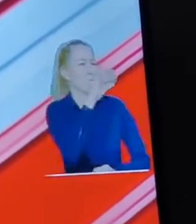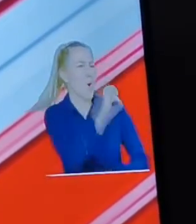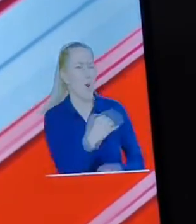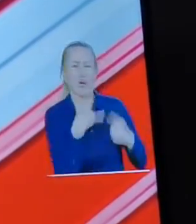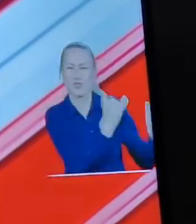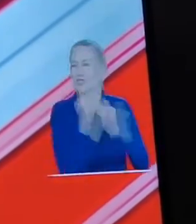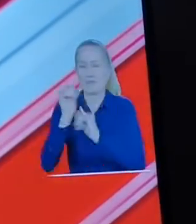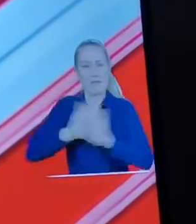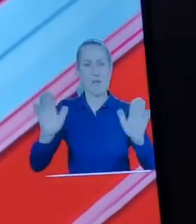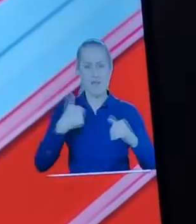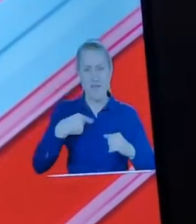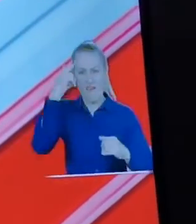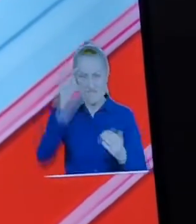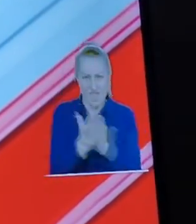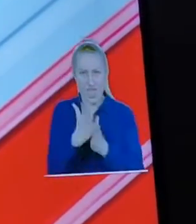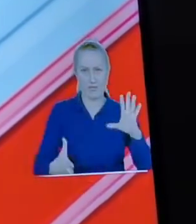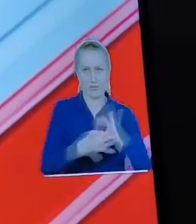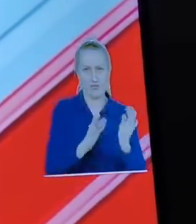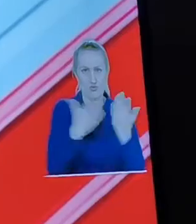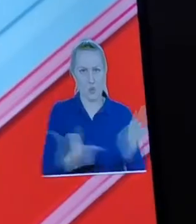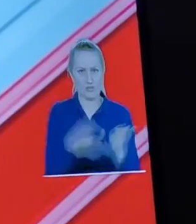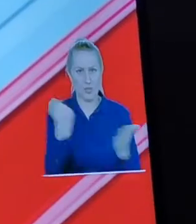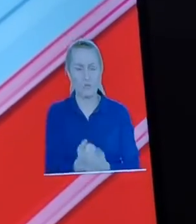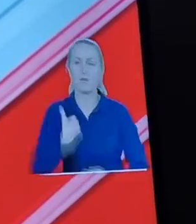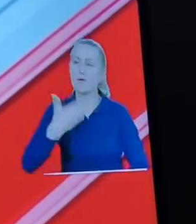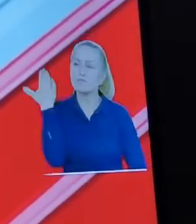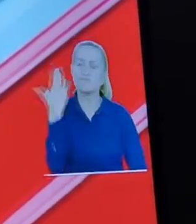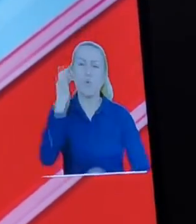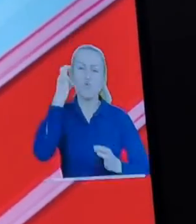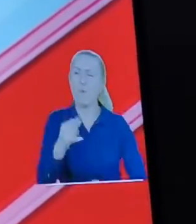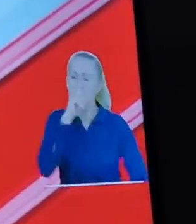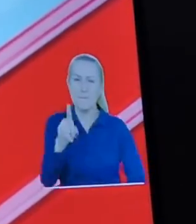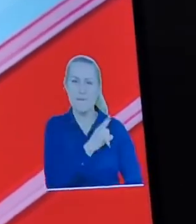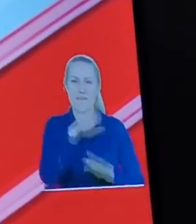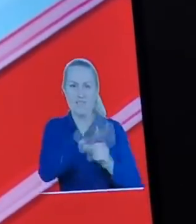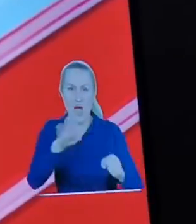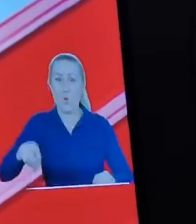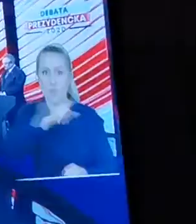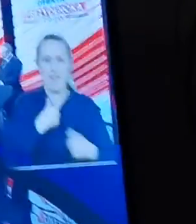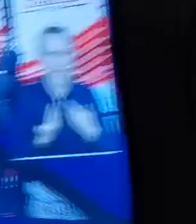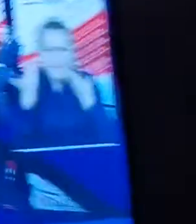dochowam wierności Konstytucji, że będę strzegł godności narodu, że będę dla was.